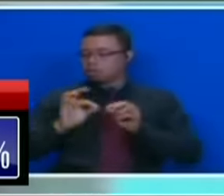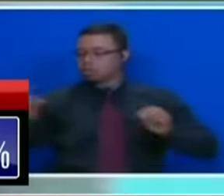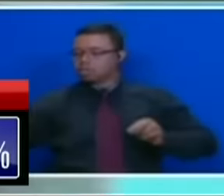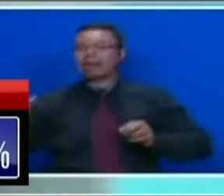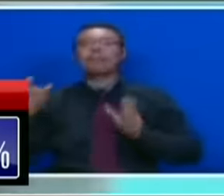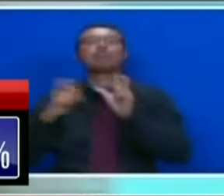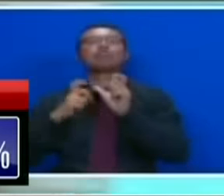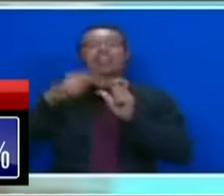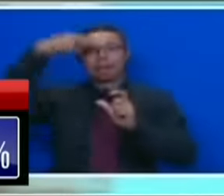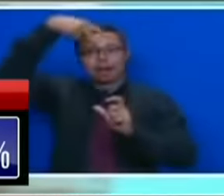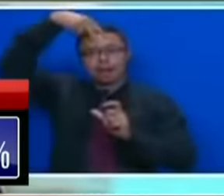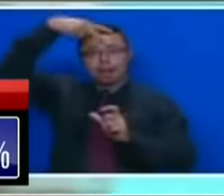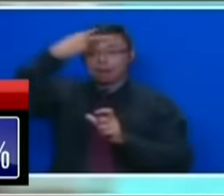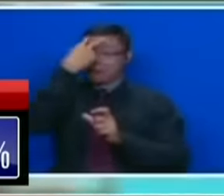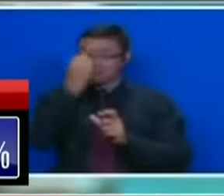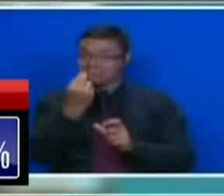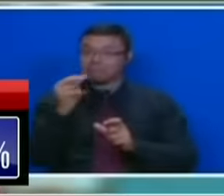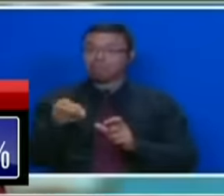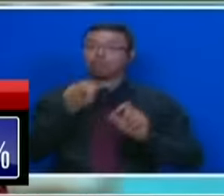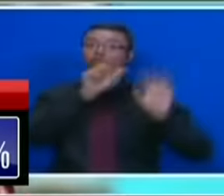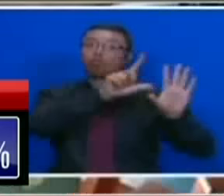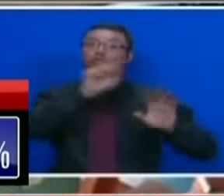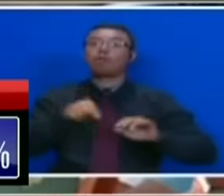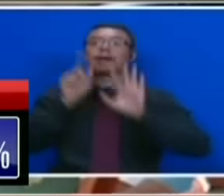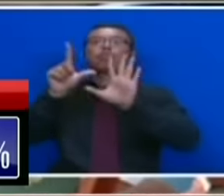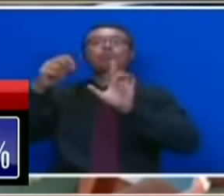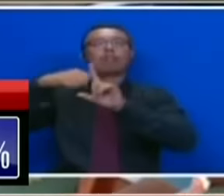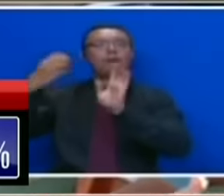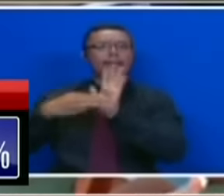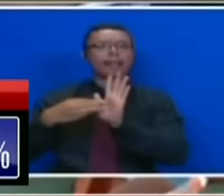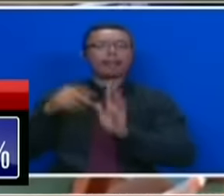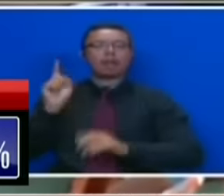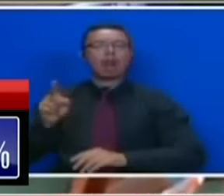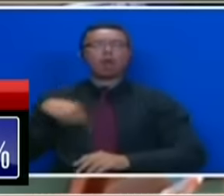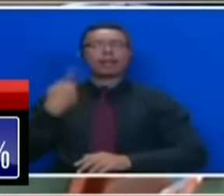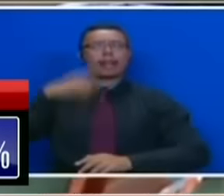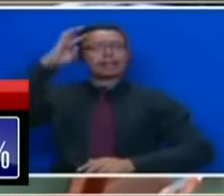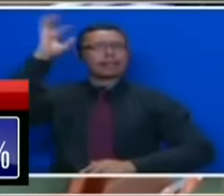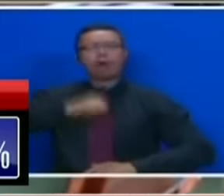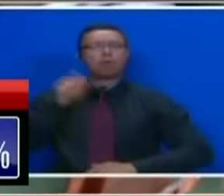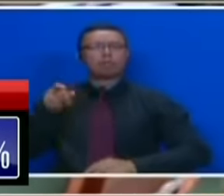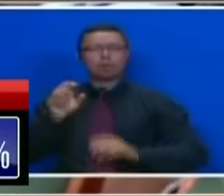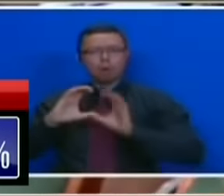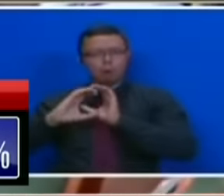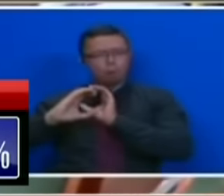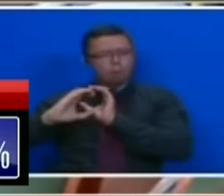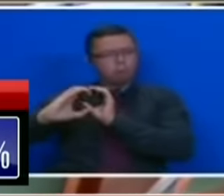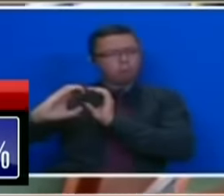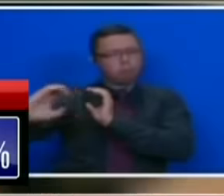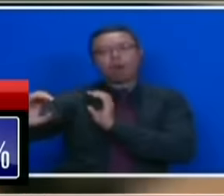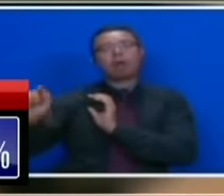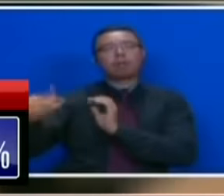Sudirman, Patung Pemuda, itu 7,7 kilometer. Bayangkan kalau kita pakai semua itu untuk menjadi